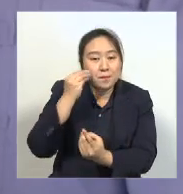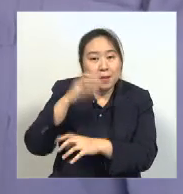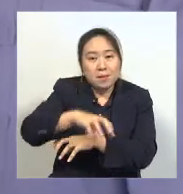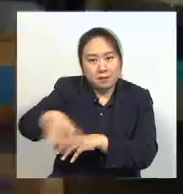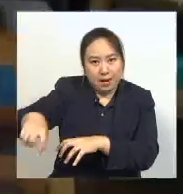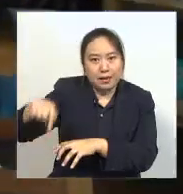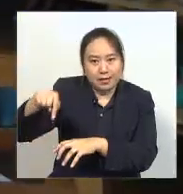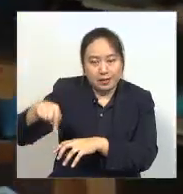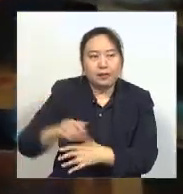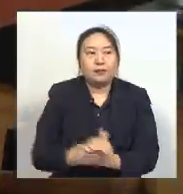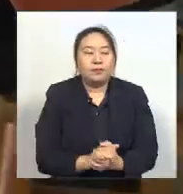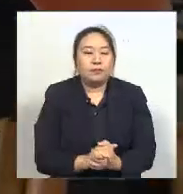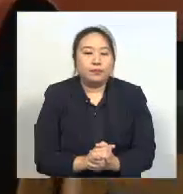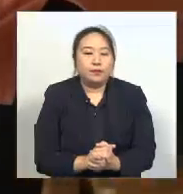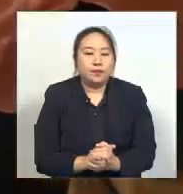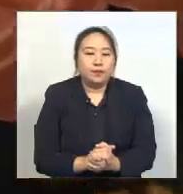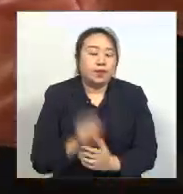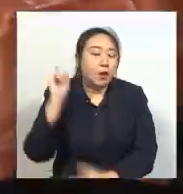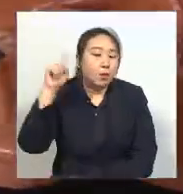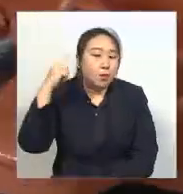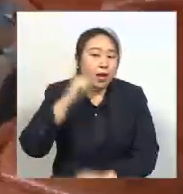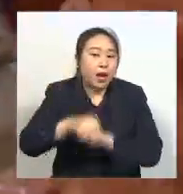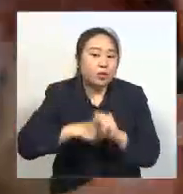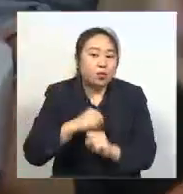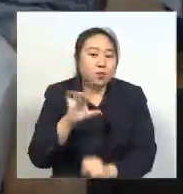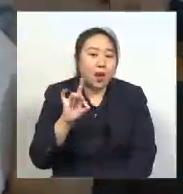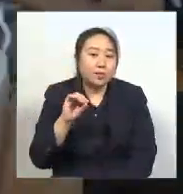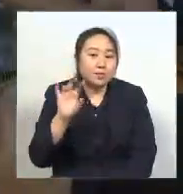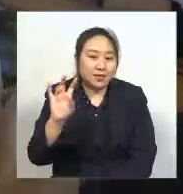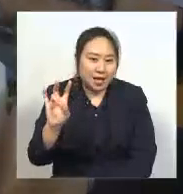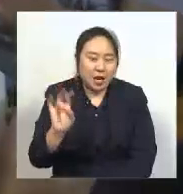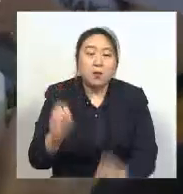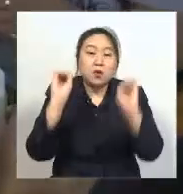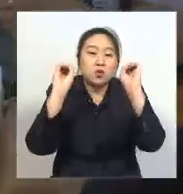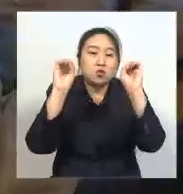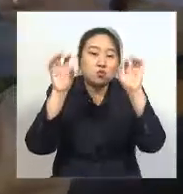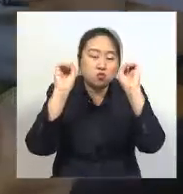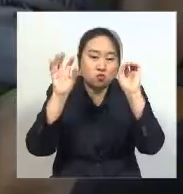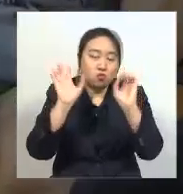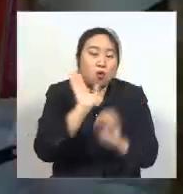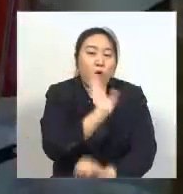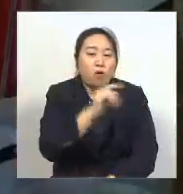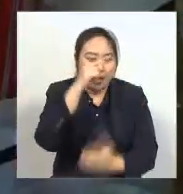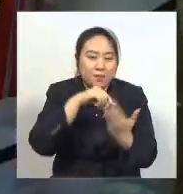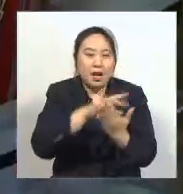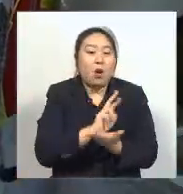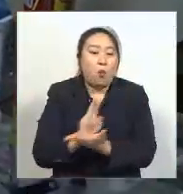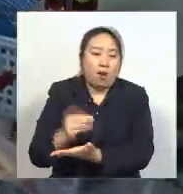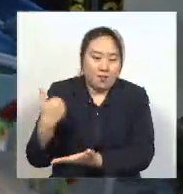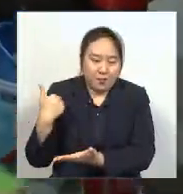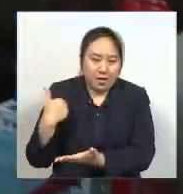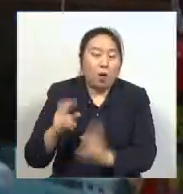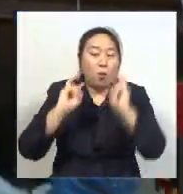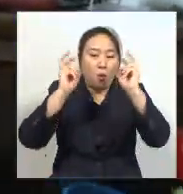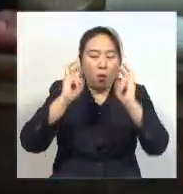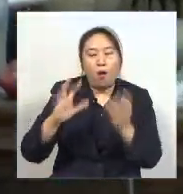ะคะ ทางด้านนางบัวไหลคณะปัญญาวัย87ปีครูศิลป์ของแผ่นดินปี2561ประเภทเครื่องกระดาษโคมล้านน